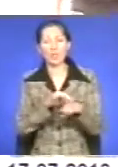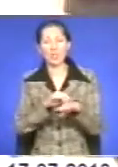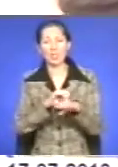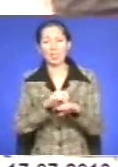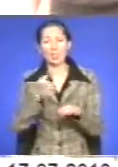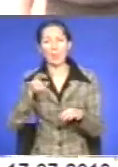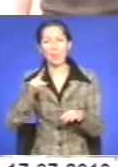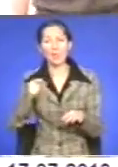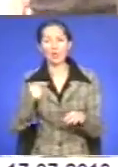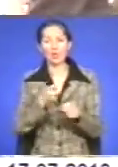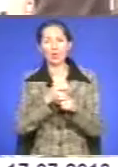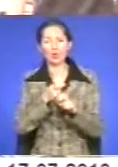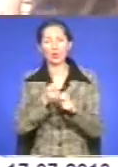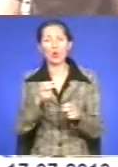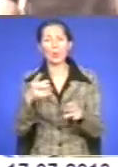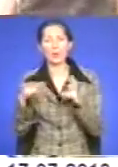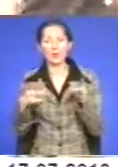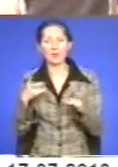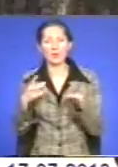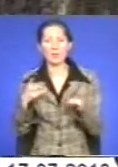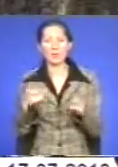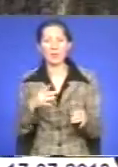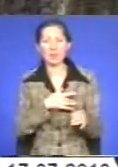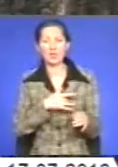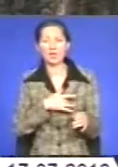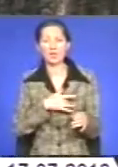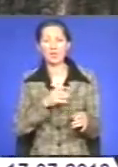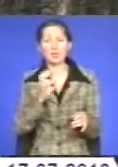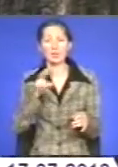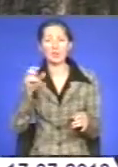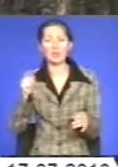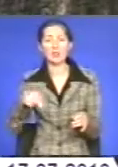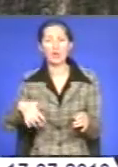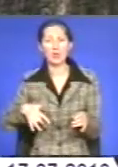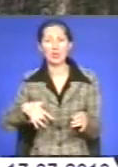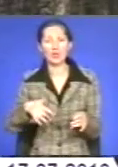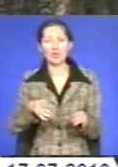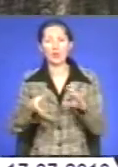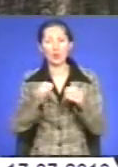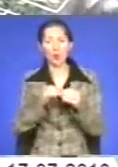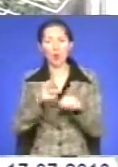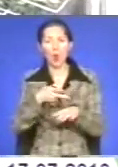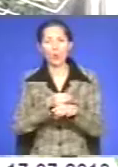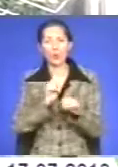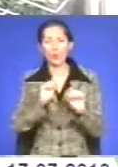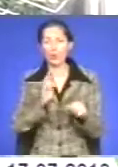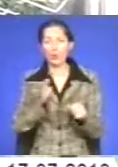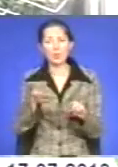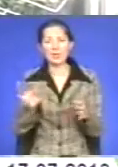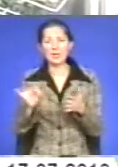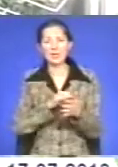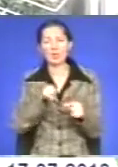нервову систему, серце, селезінку і печінку. Наслідки укусів інфікованими кліщами можуть проявитися не відразу, а